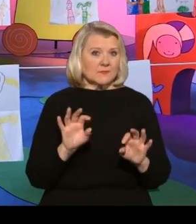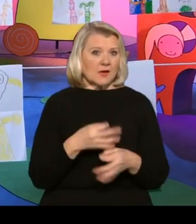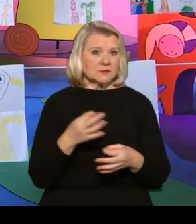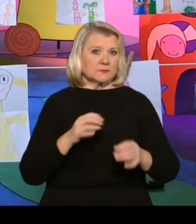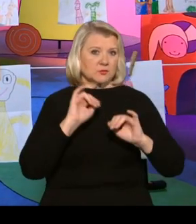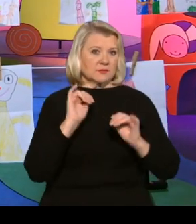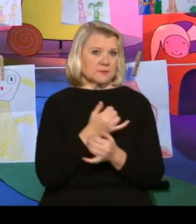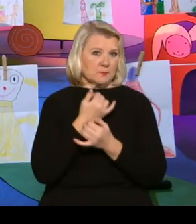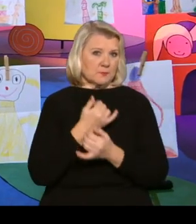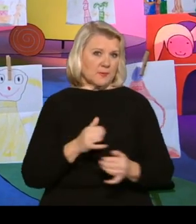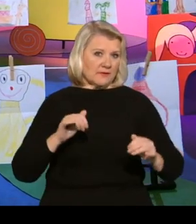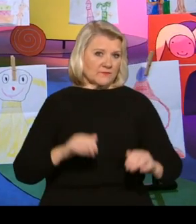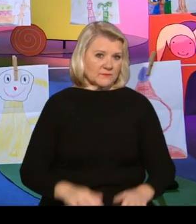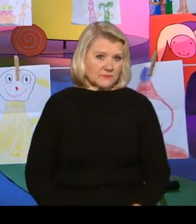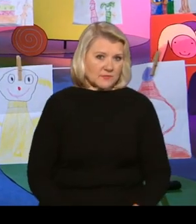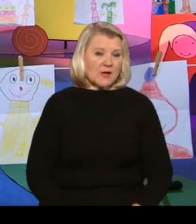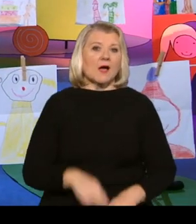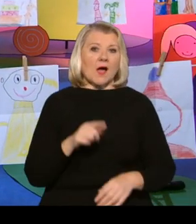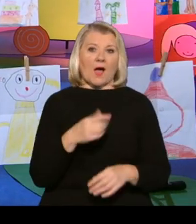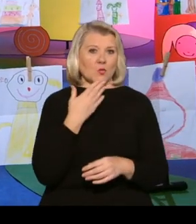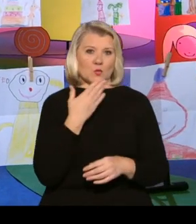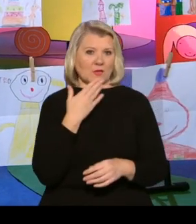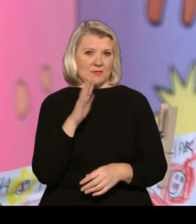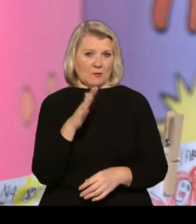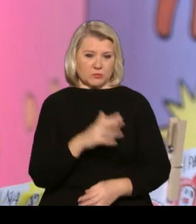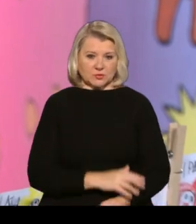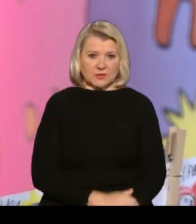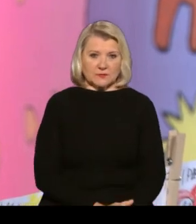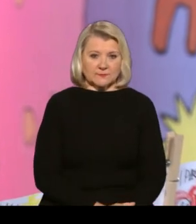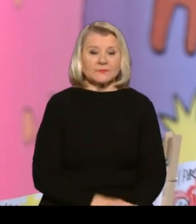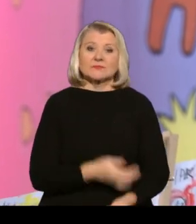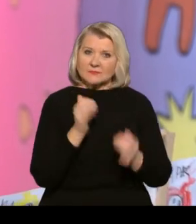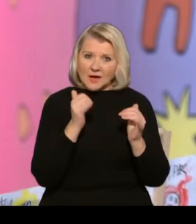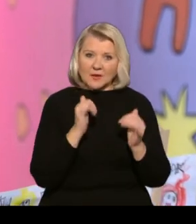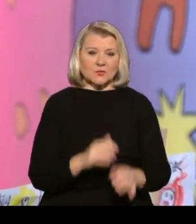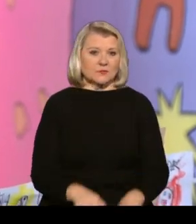Zaspívat si nenudící se písničku. Ano.